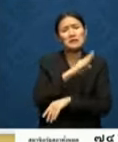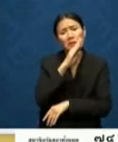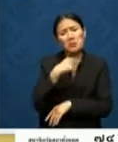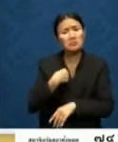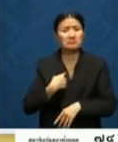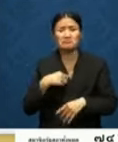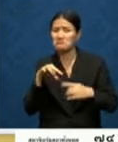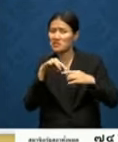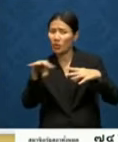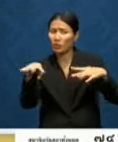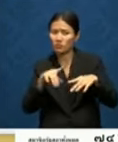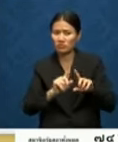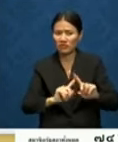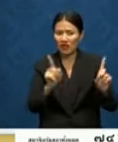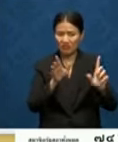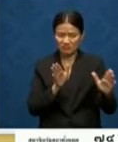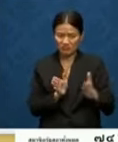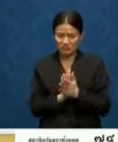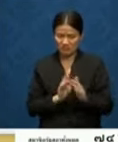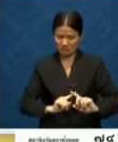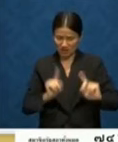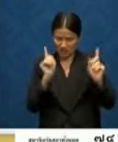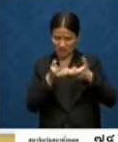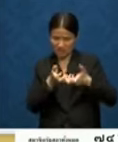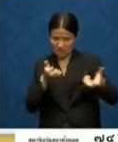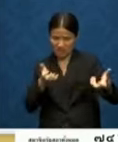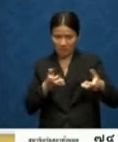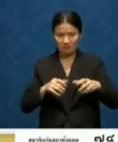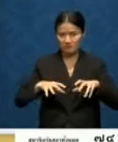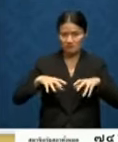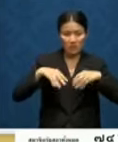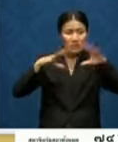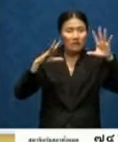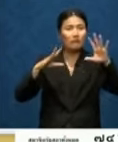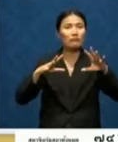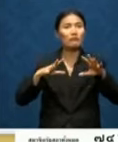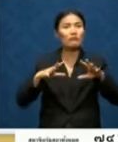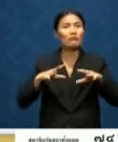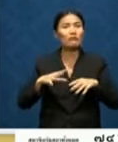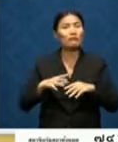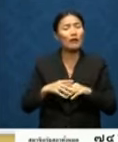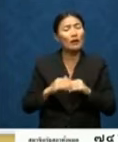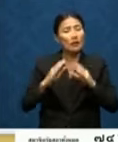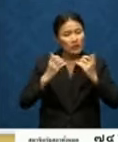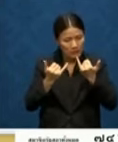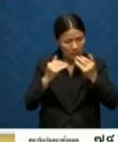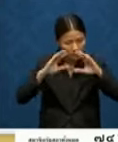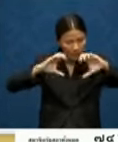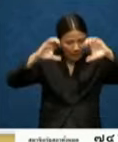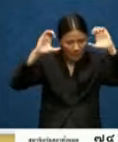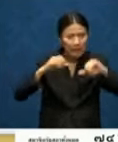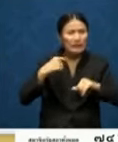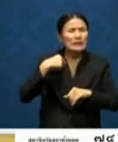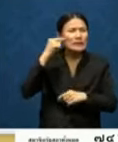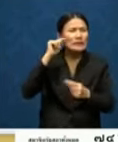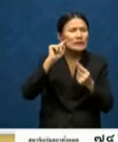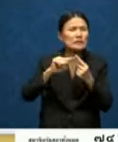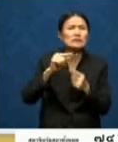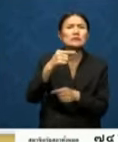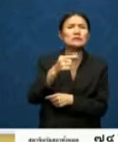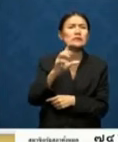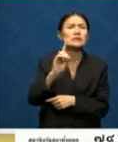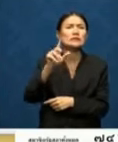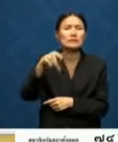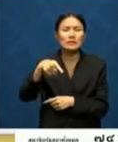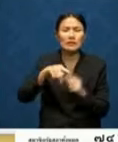ไม่ใช่พรรคไม่ใช่พวกไม่เห็นด้วยทุกเรื่องเพราะฉะนั้นนะครับรัฐบาลอย่ามองแค่ GDPตัวเลข